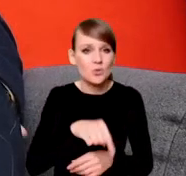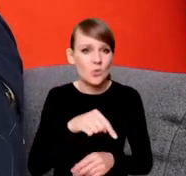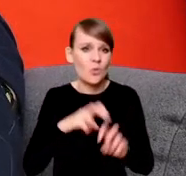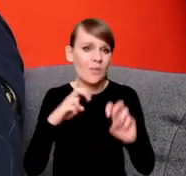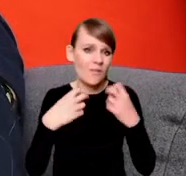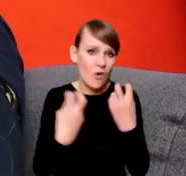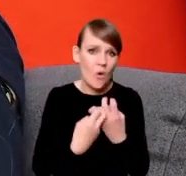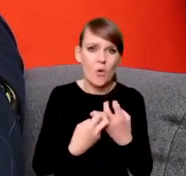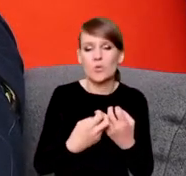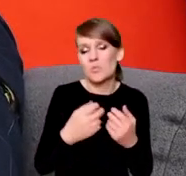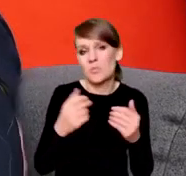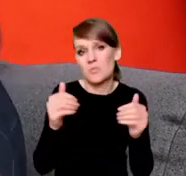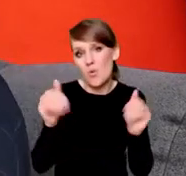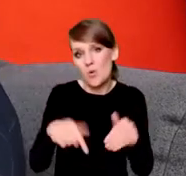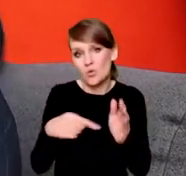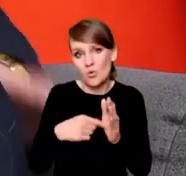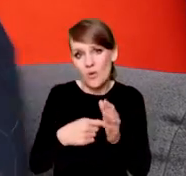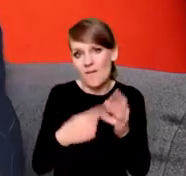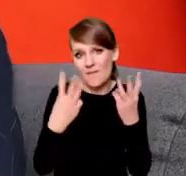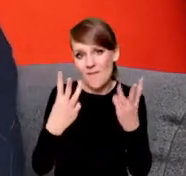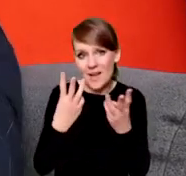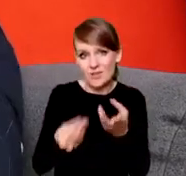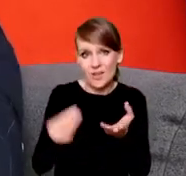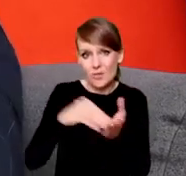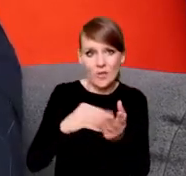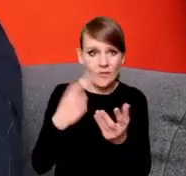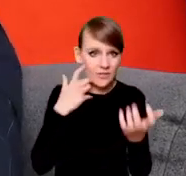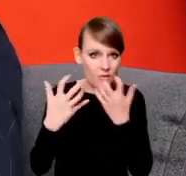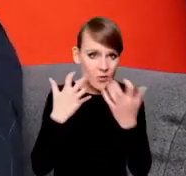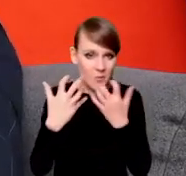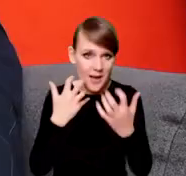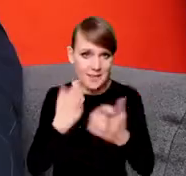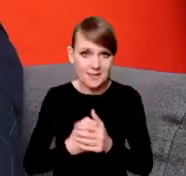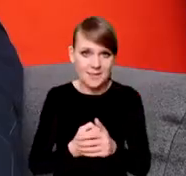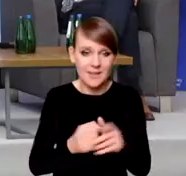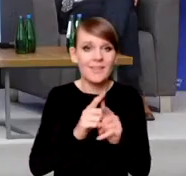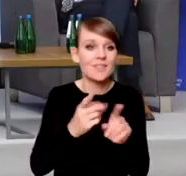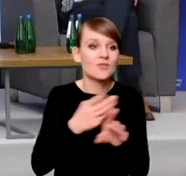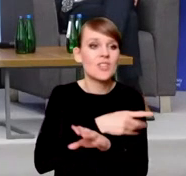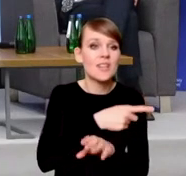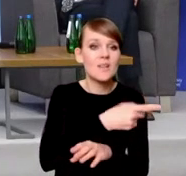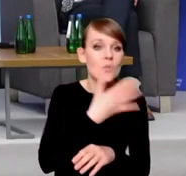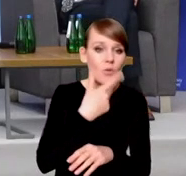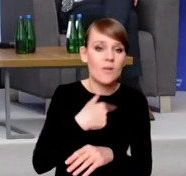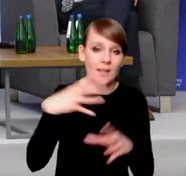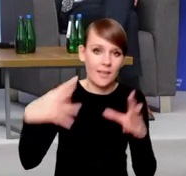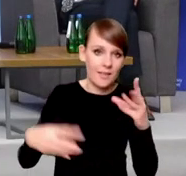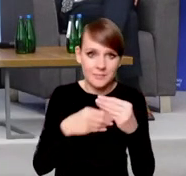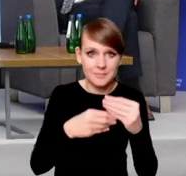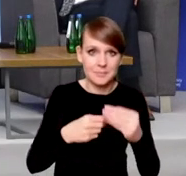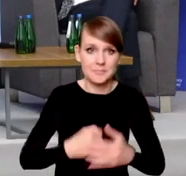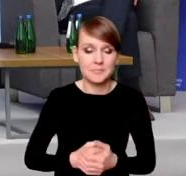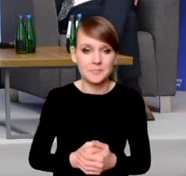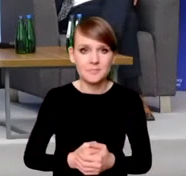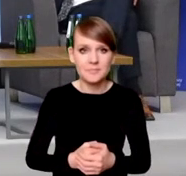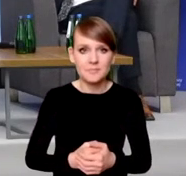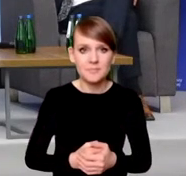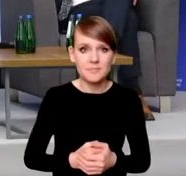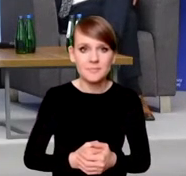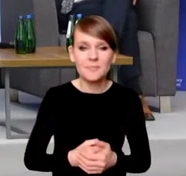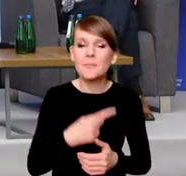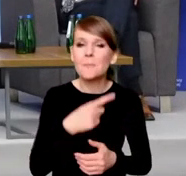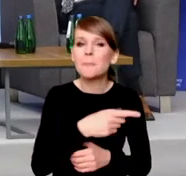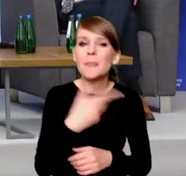może będzie to istotne wtrącenie i to też do tych poprzednich wypowiedzi nawiązanie w pewien sposób, bo pytanie brzmiało,